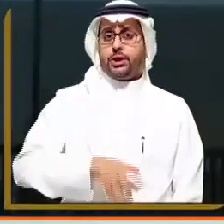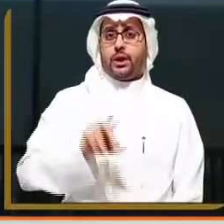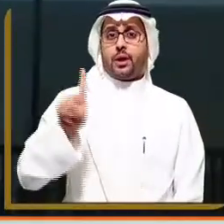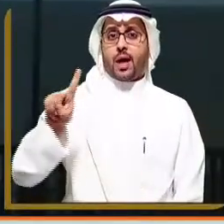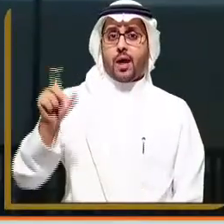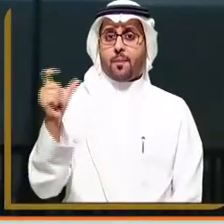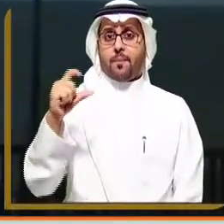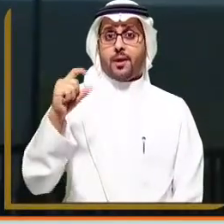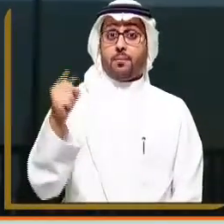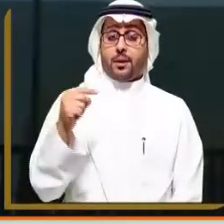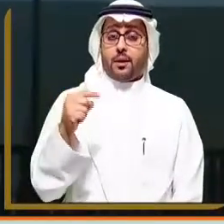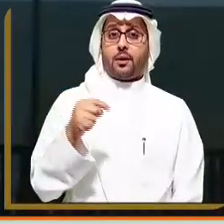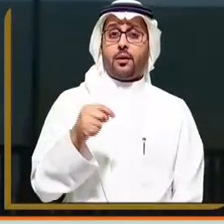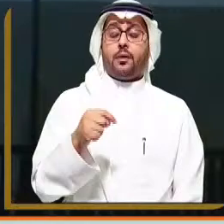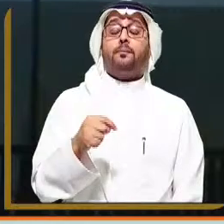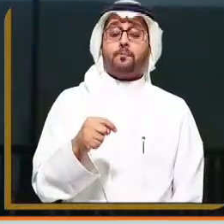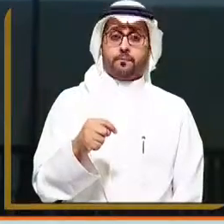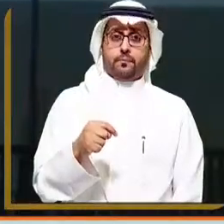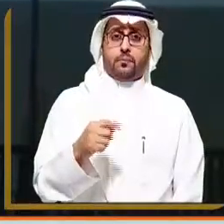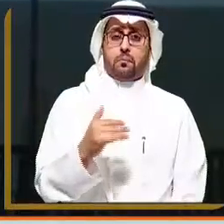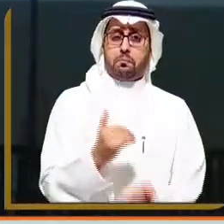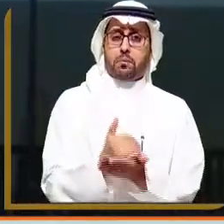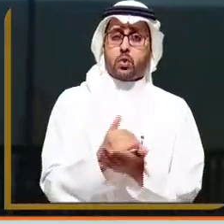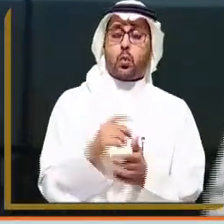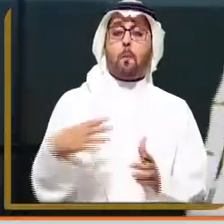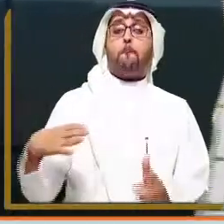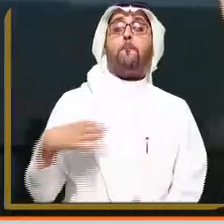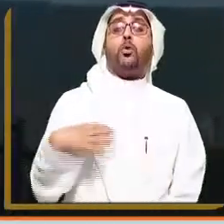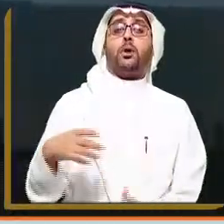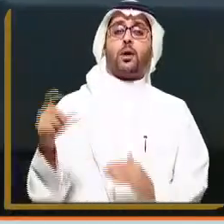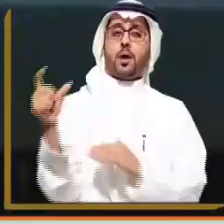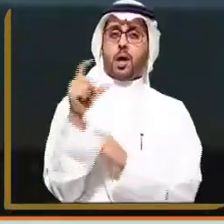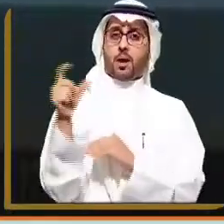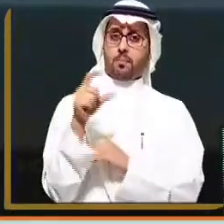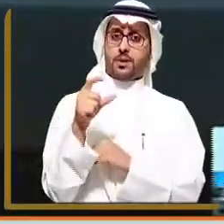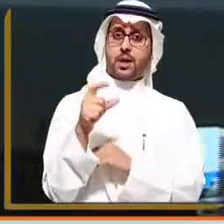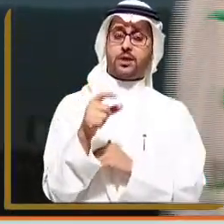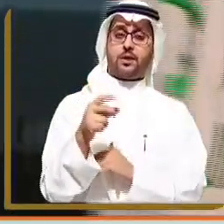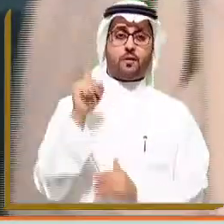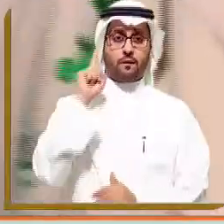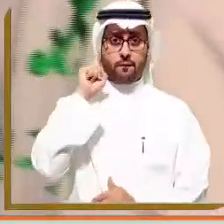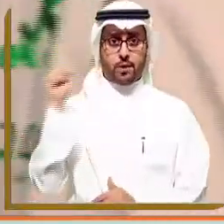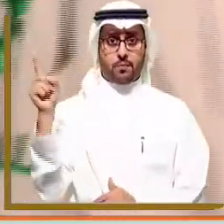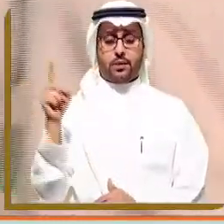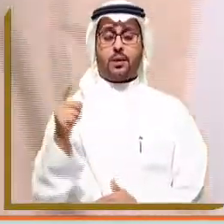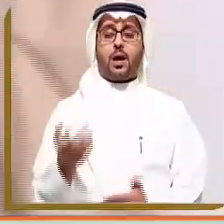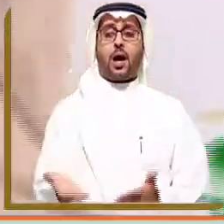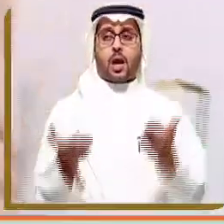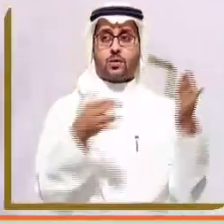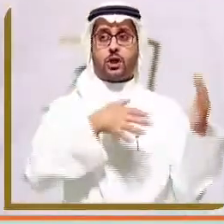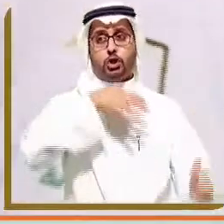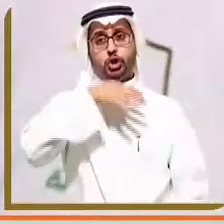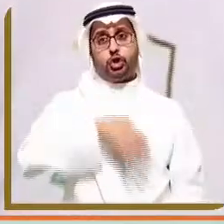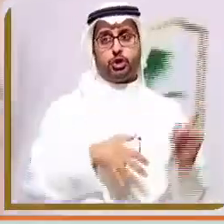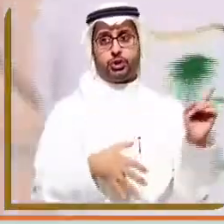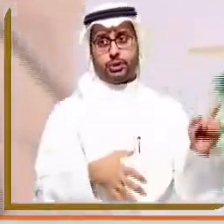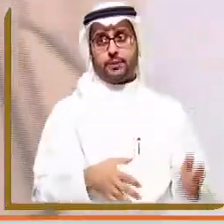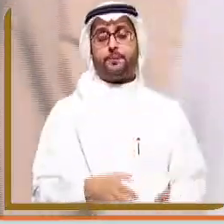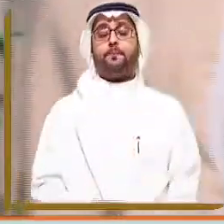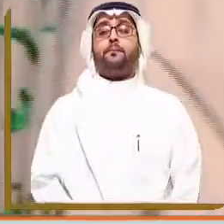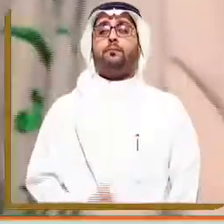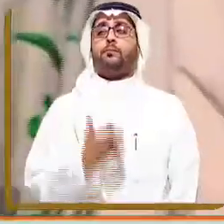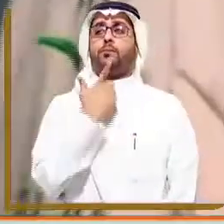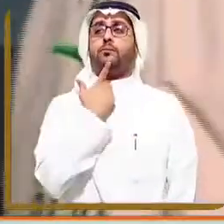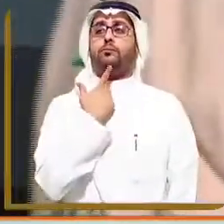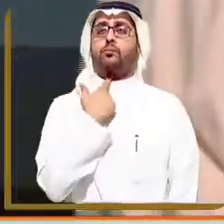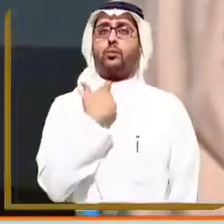بندر الخيبري مدير إدارة المساجد بمنطقة المدينة المنورة. حياكم الله فضيلة الشيخ بندر، نود